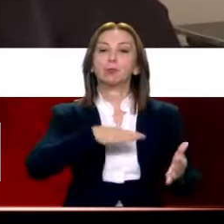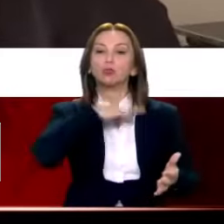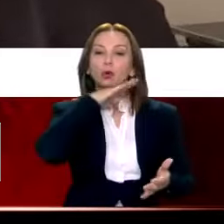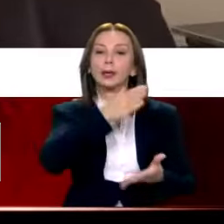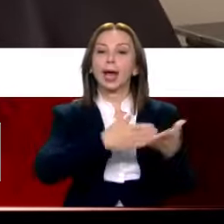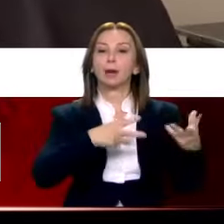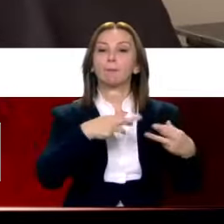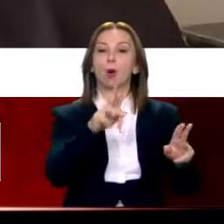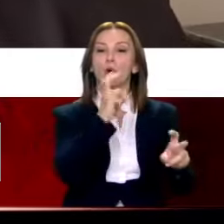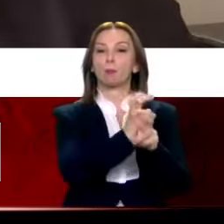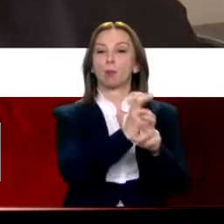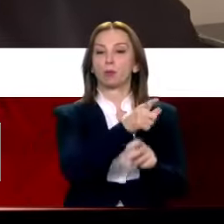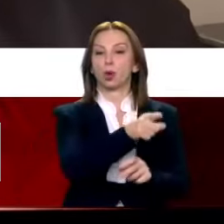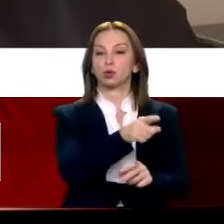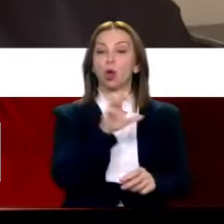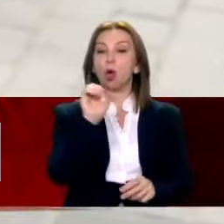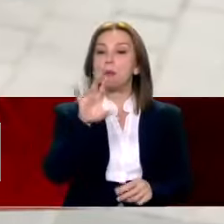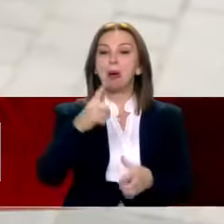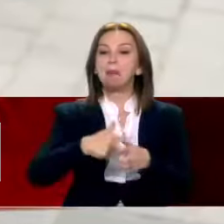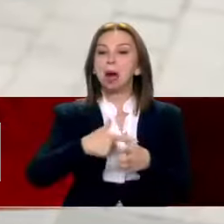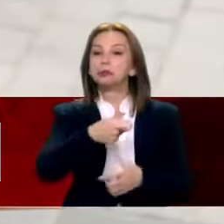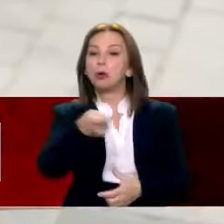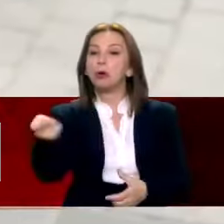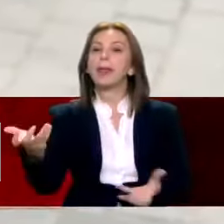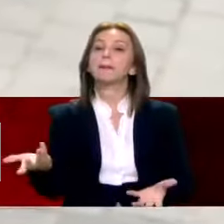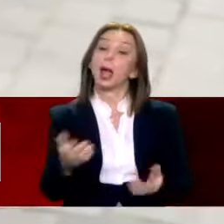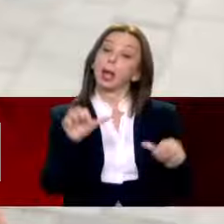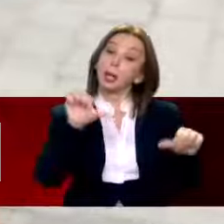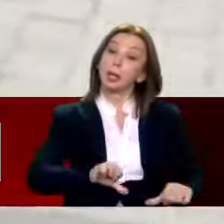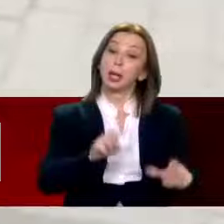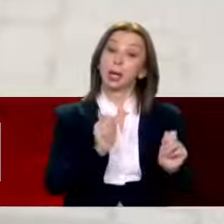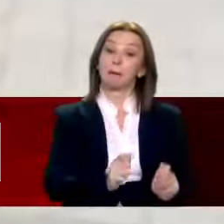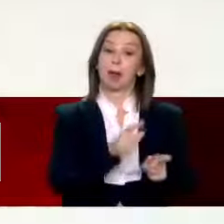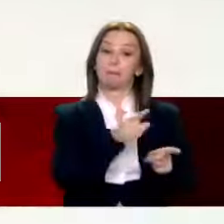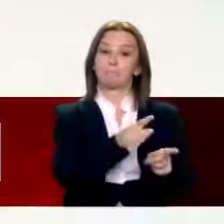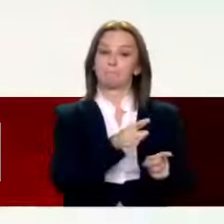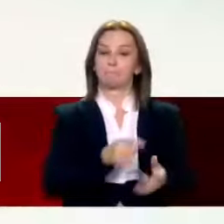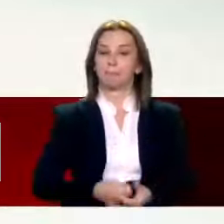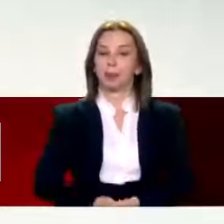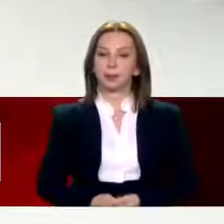Öğretmen maaşları da ödenemeyecek noktaya gelecektir. O zaman indirim yapsınlar, kalmasın.